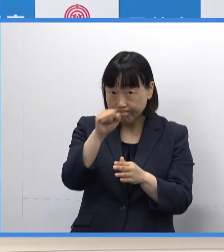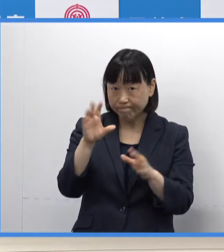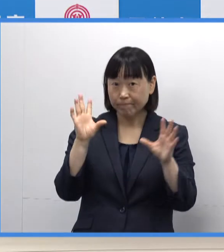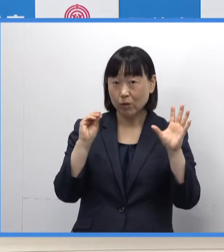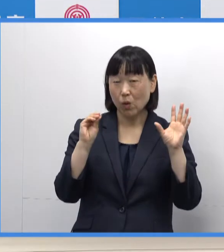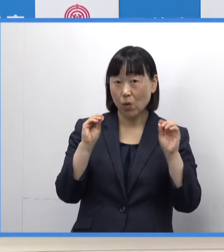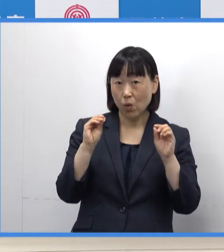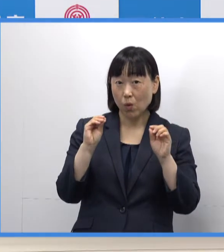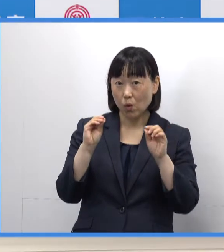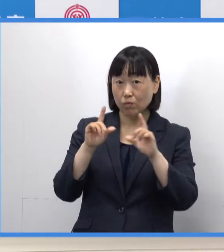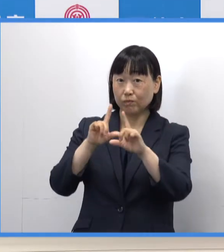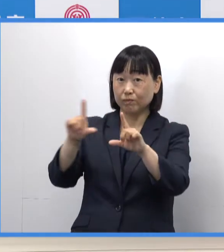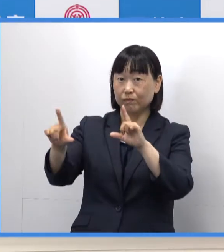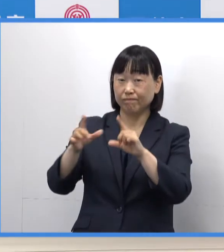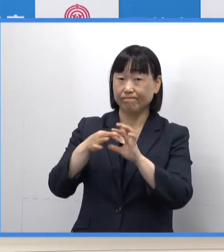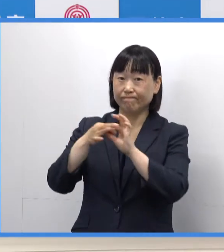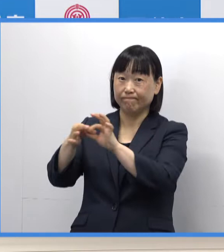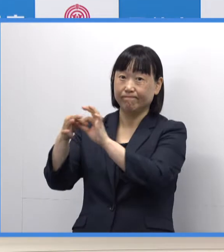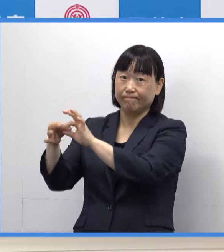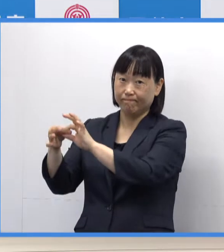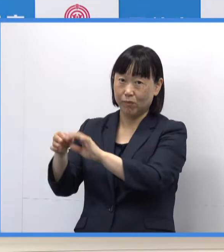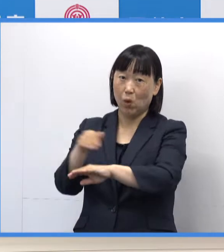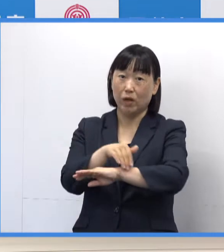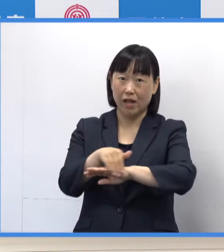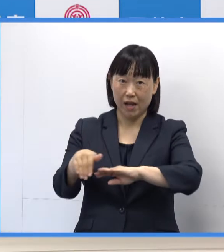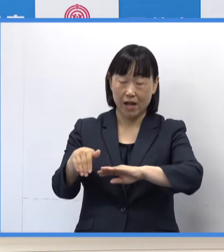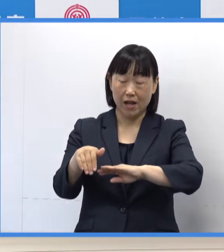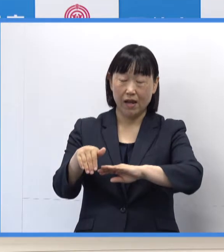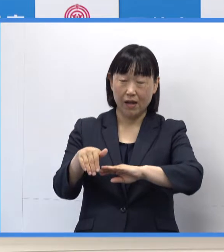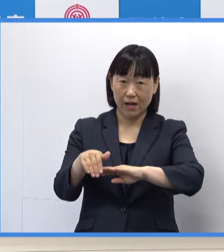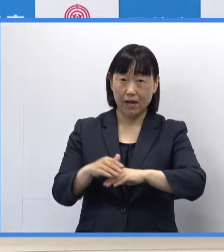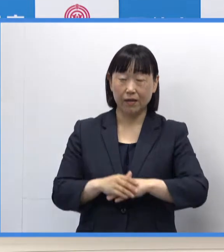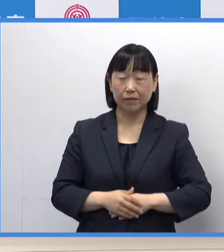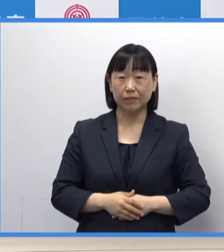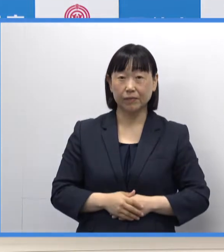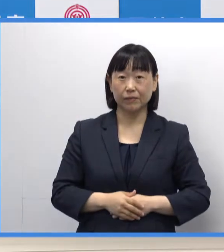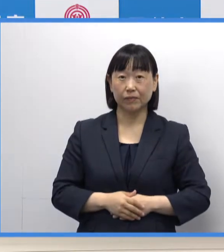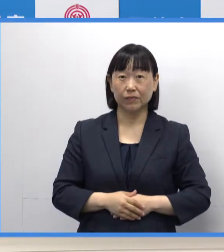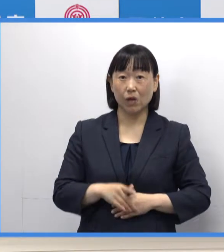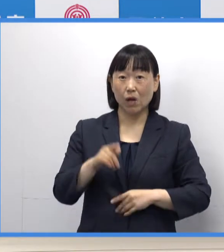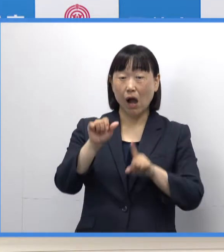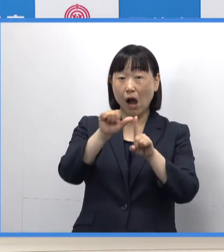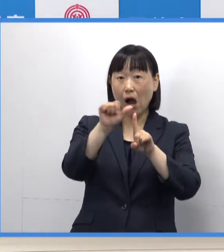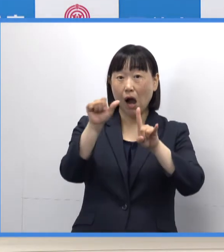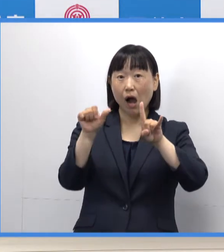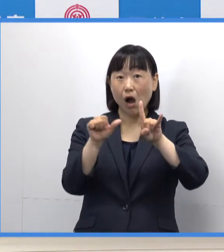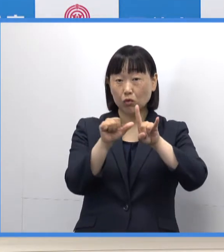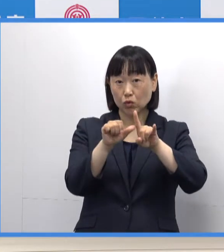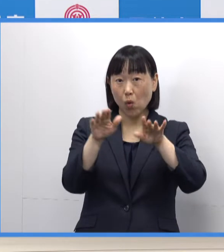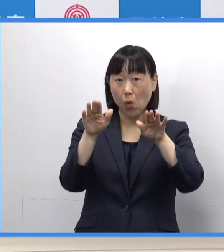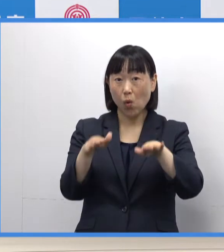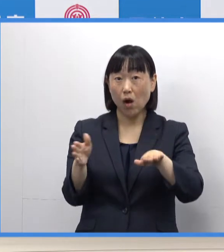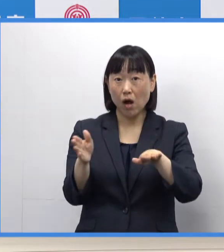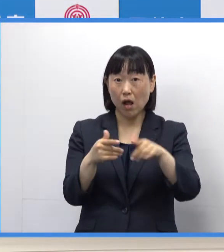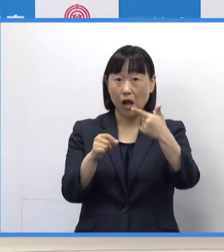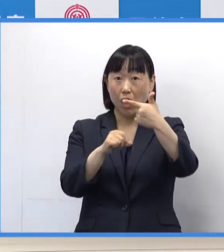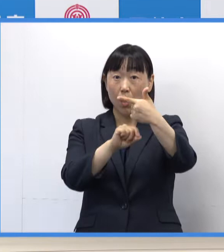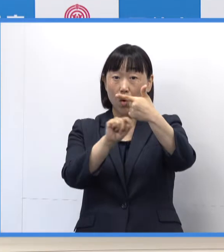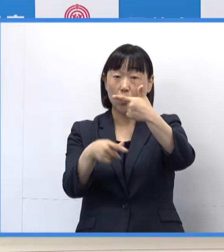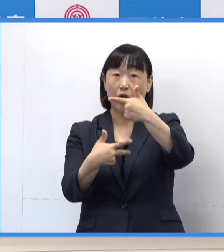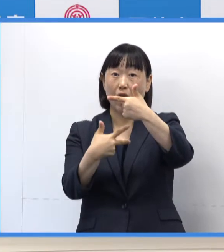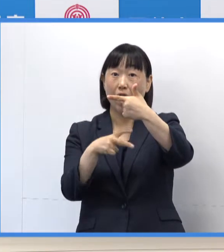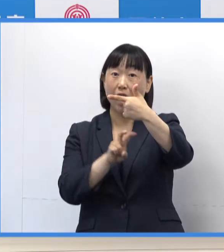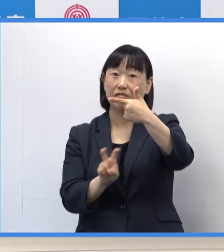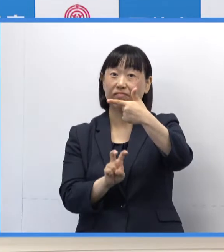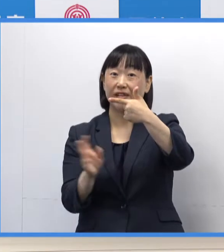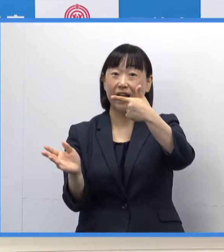配信していく予定です。岡崎市一人親家庭支援アカウントは本日6月20日